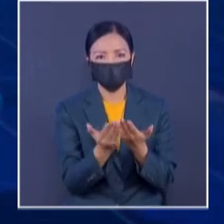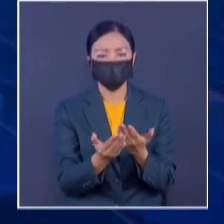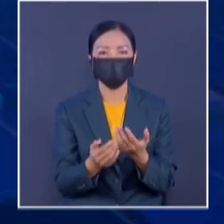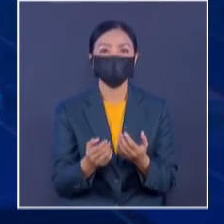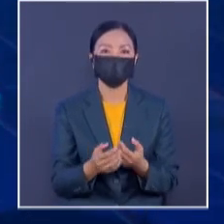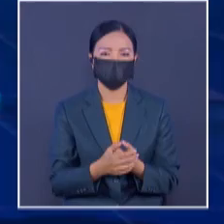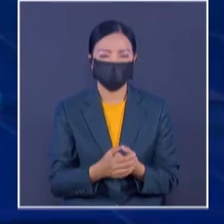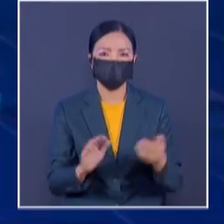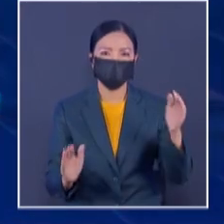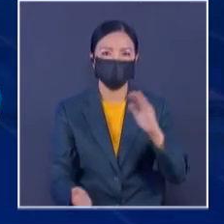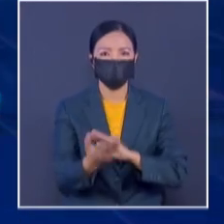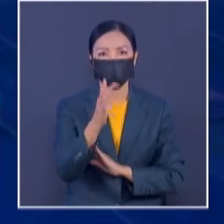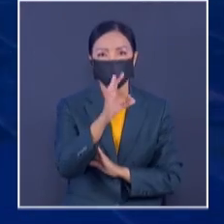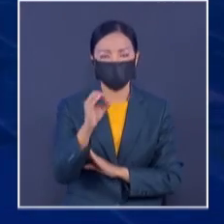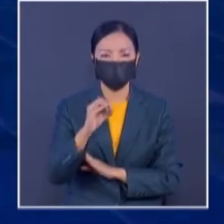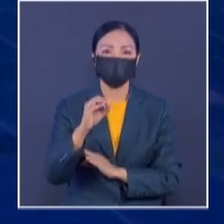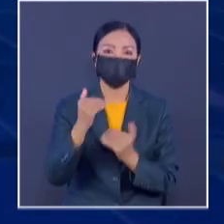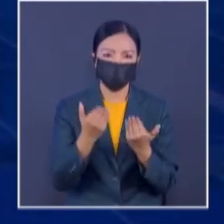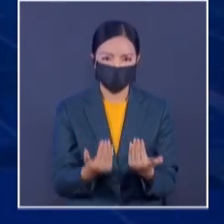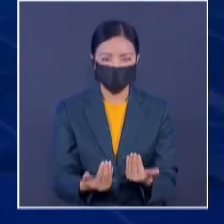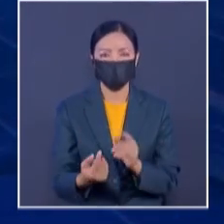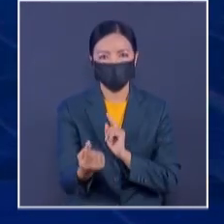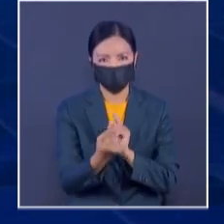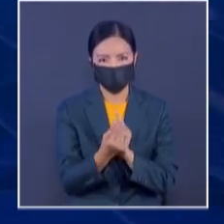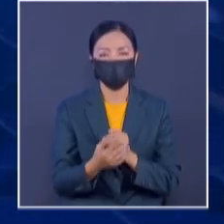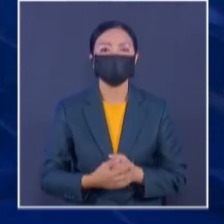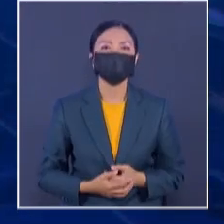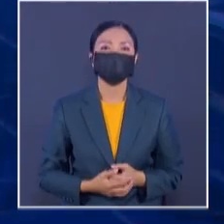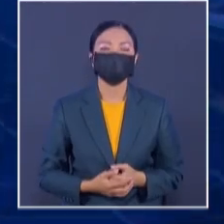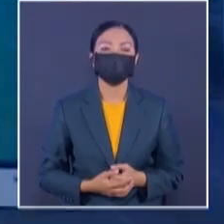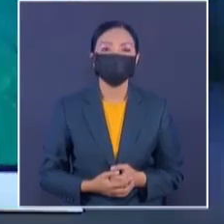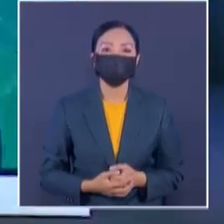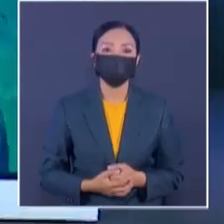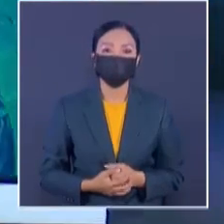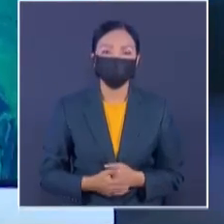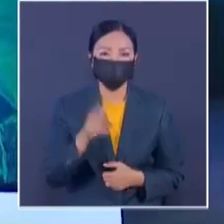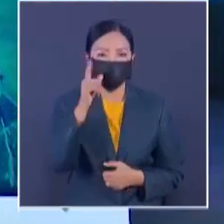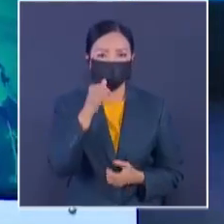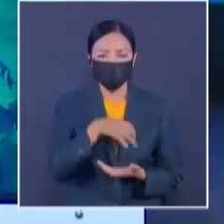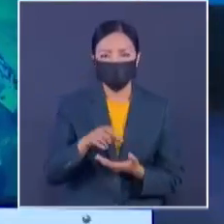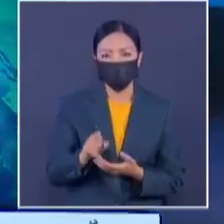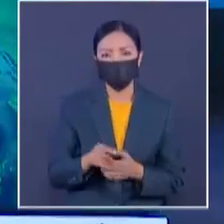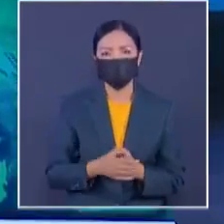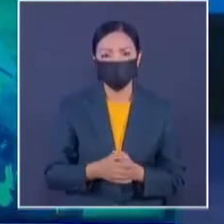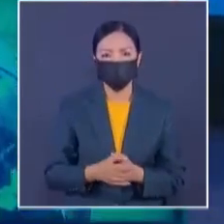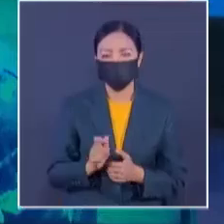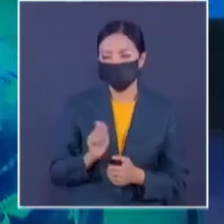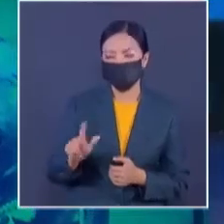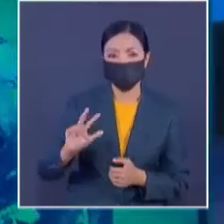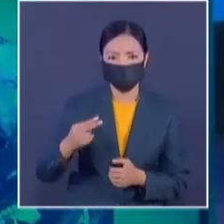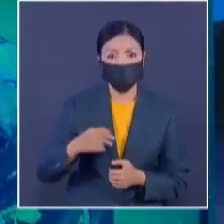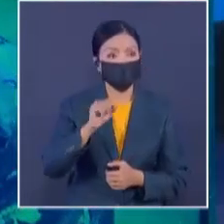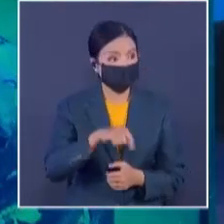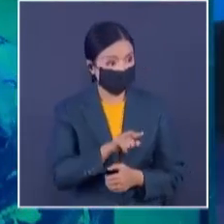ในช่วงเวลา9โมงเช้าของวันนี้ครับ เพราะว่าถ้าฟังจากแม่เนี่ยคือจ่ายไป 30,000 ถูก